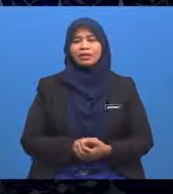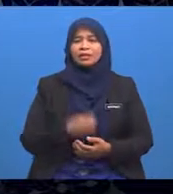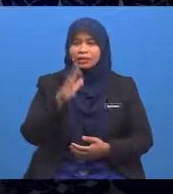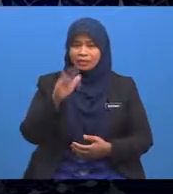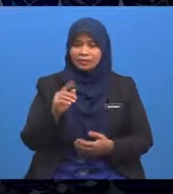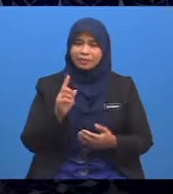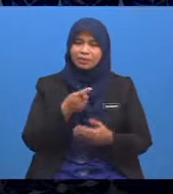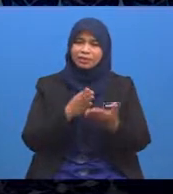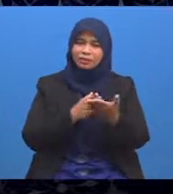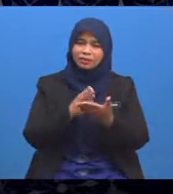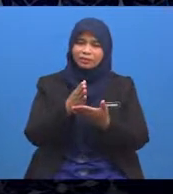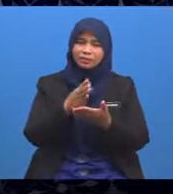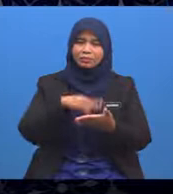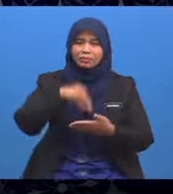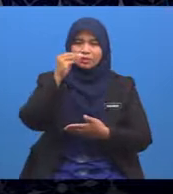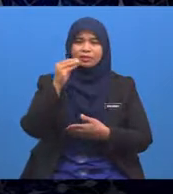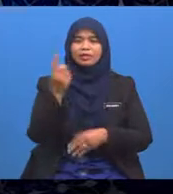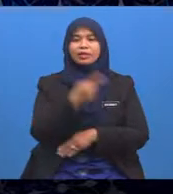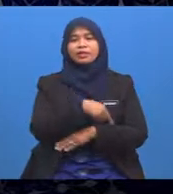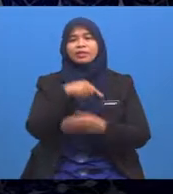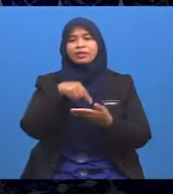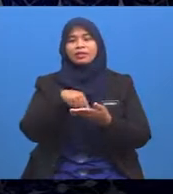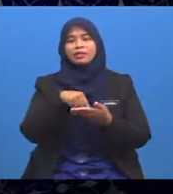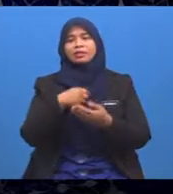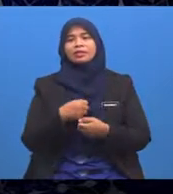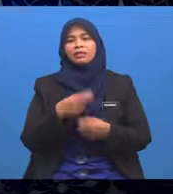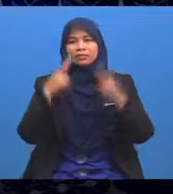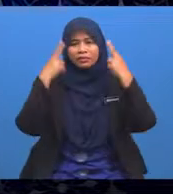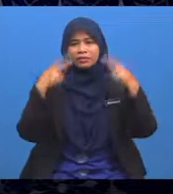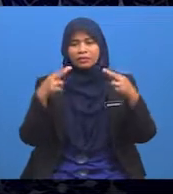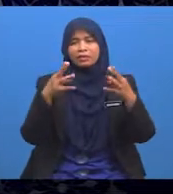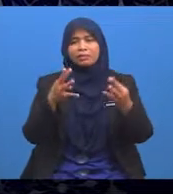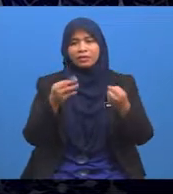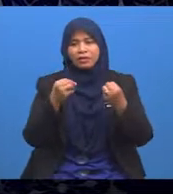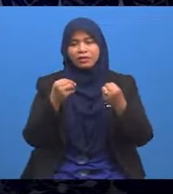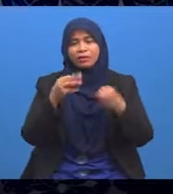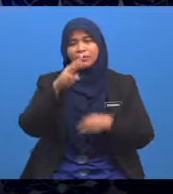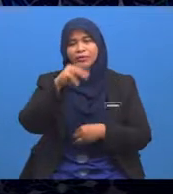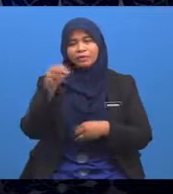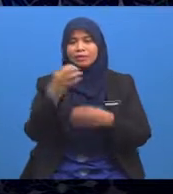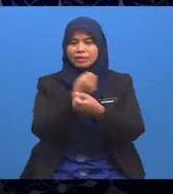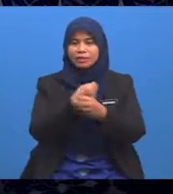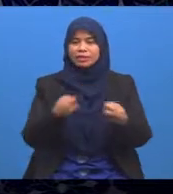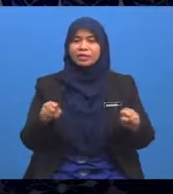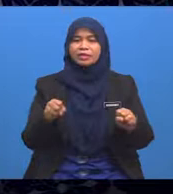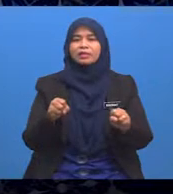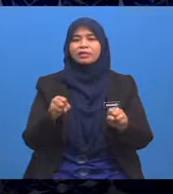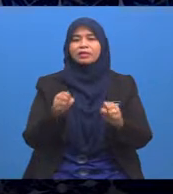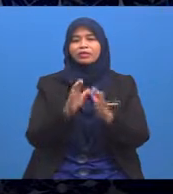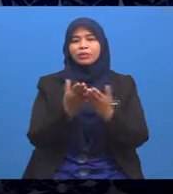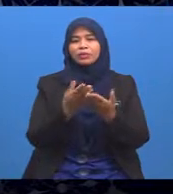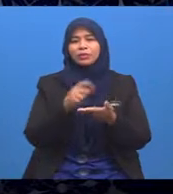kita meneruskan sesi pembelajaran pada hari ini, ustazah minta murid-murid sediakan dahulu